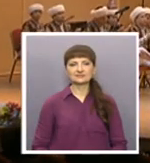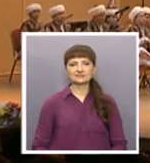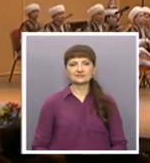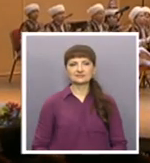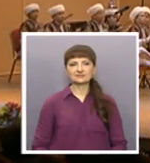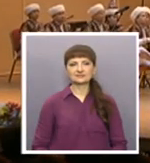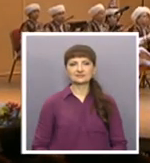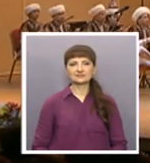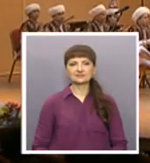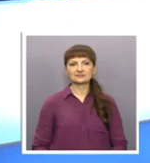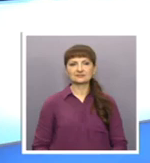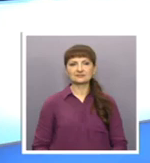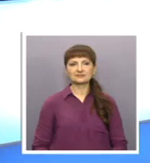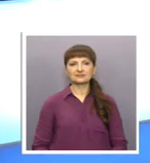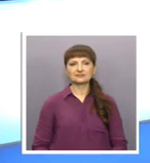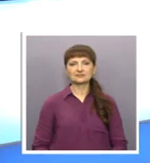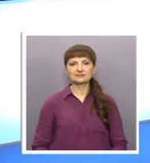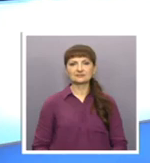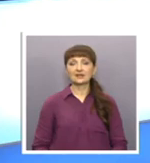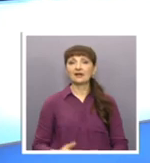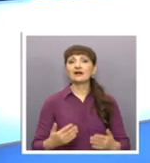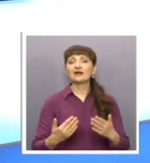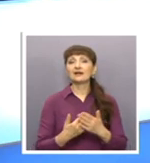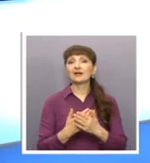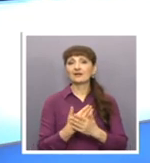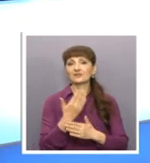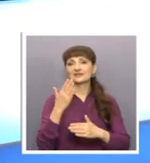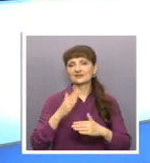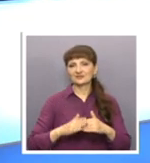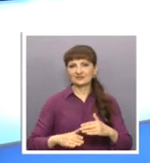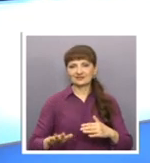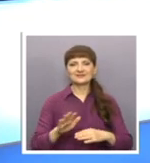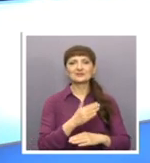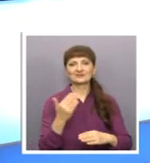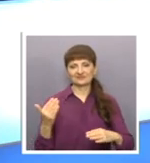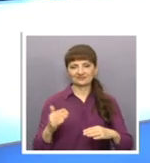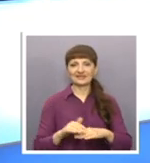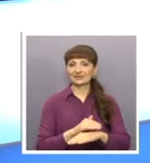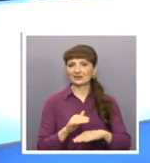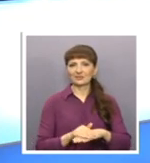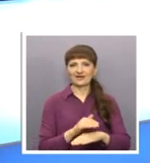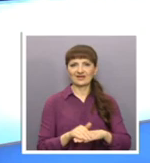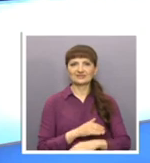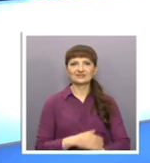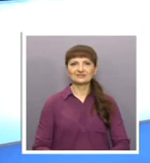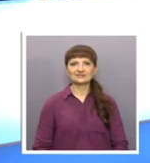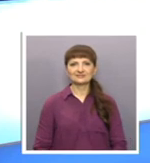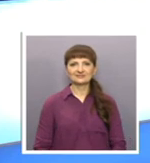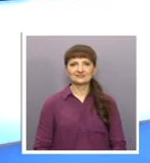«Алматинская неделя». И на этом у нас все. Мы благодарим вас за внимание. Всего доброго и до встречи в эфире.